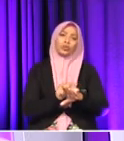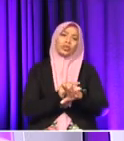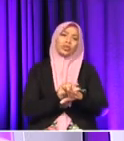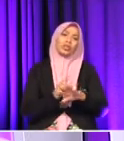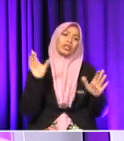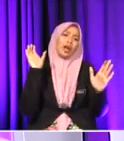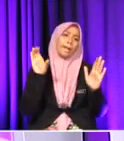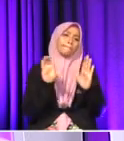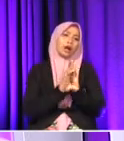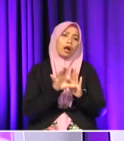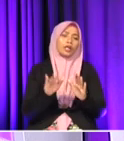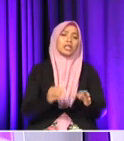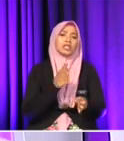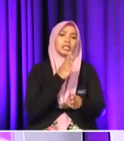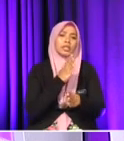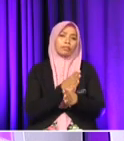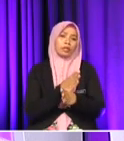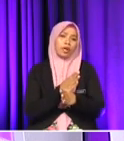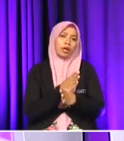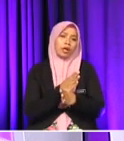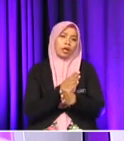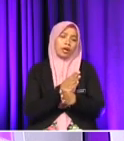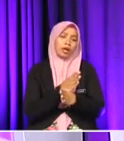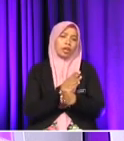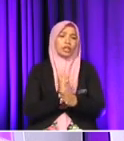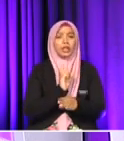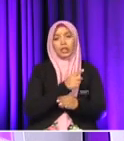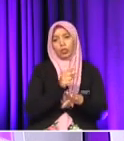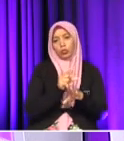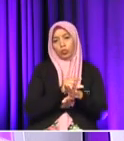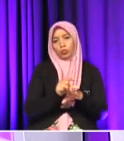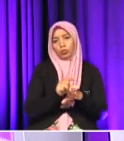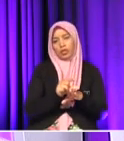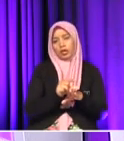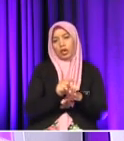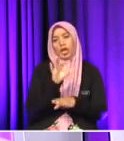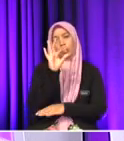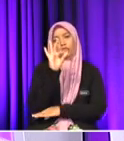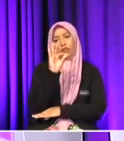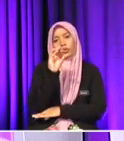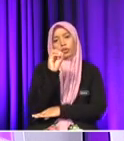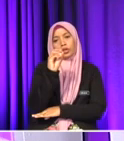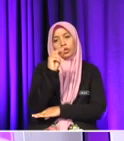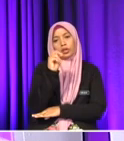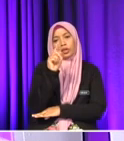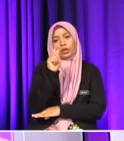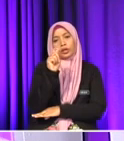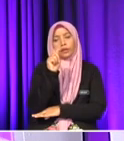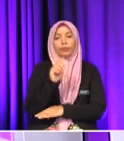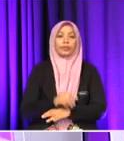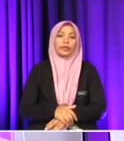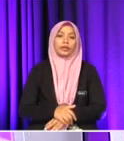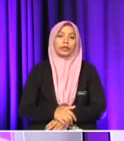katakan kita menggunakan font dan saya pasti jenis font itu juga boleh melambangkan identitas